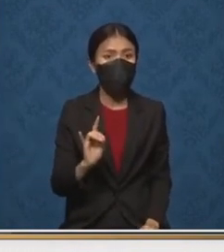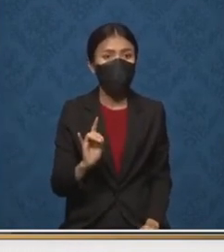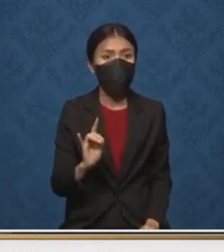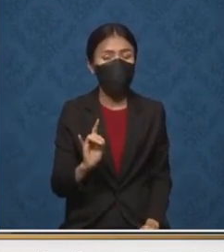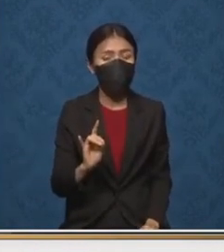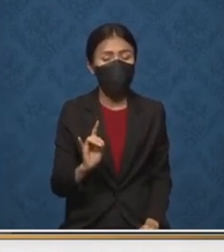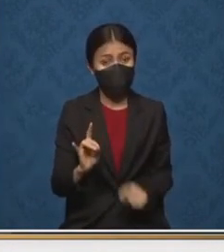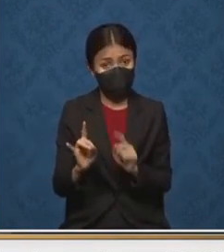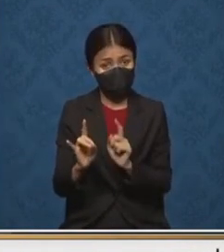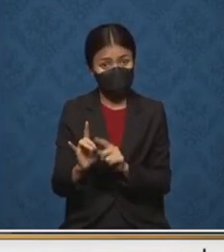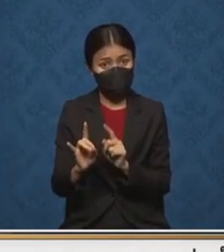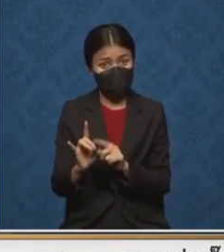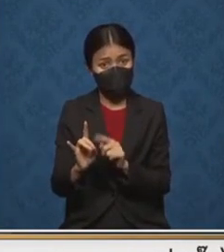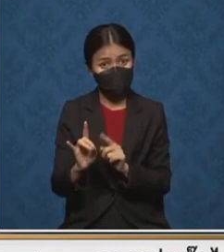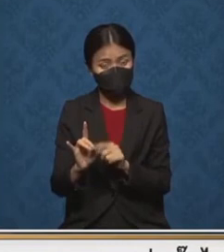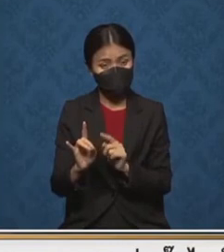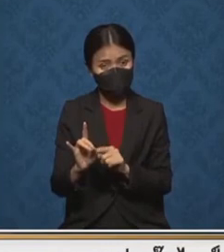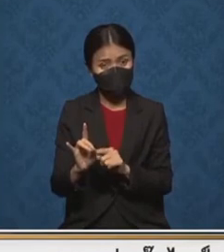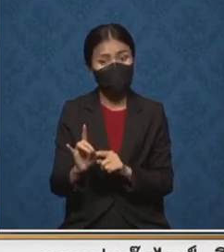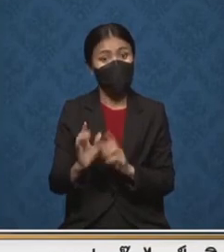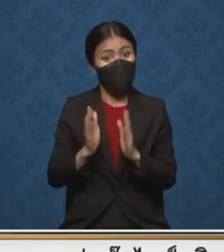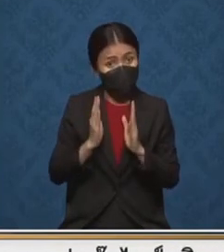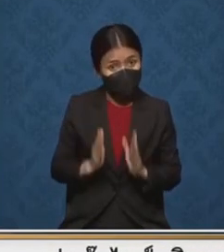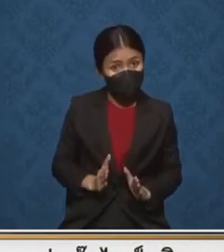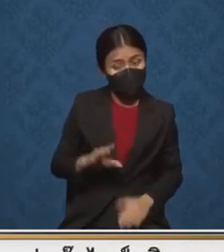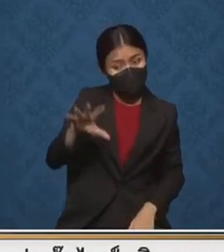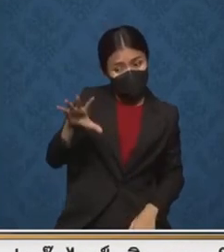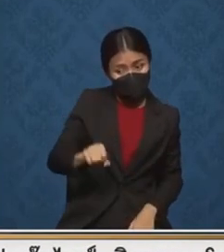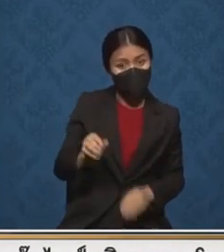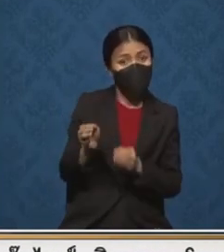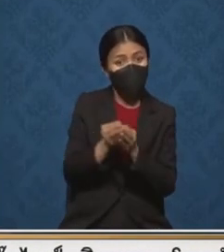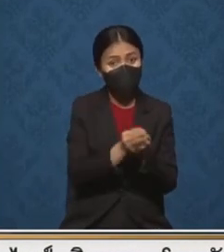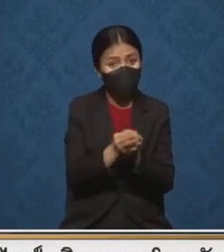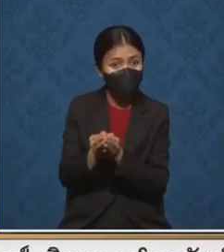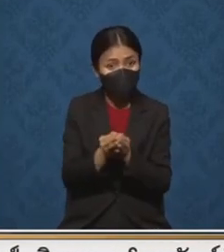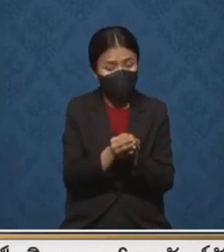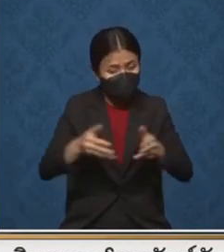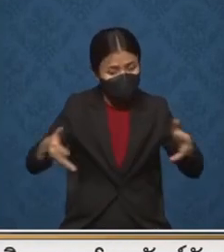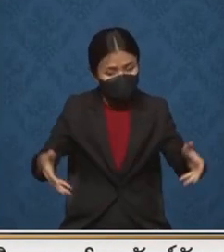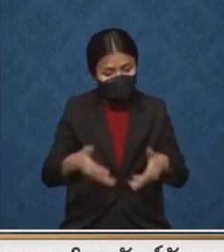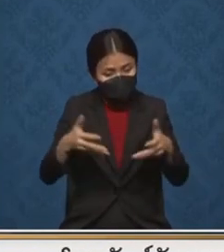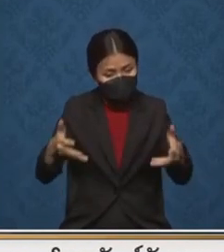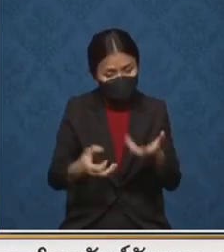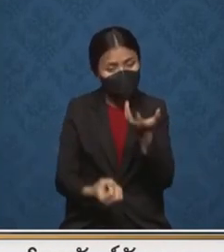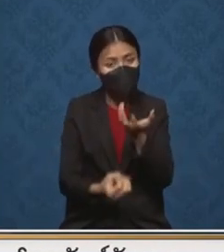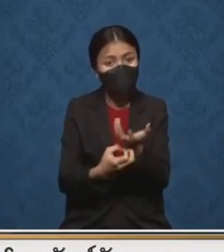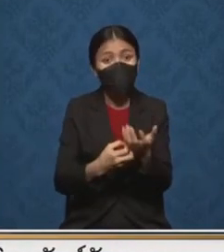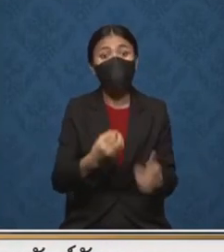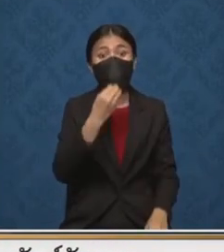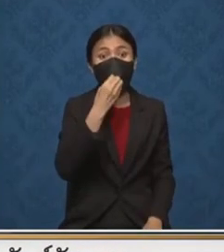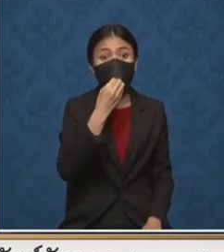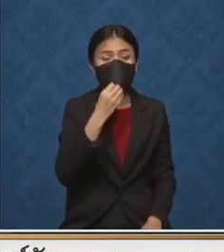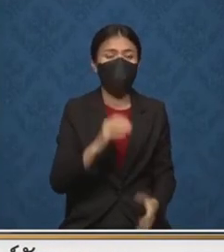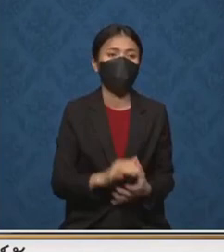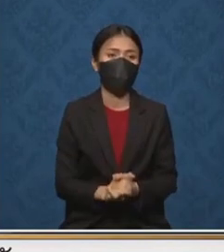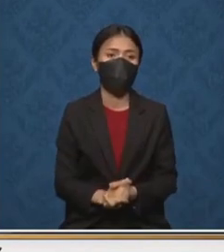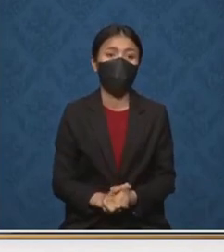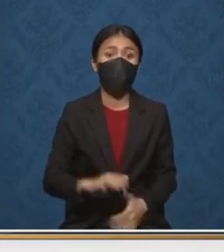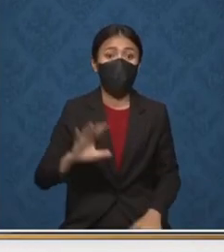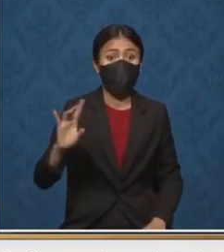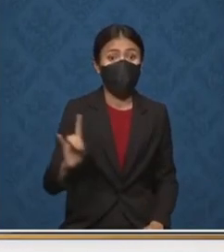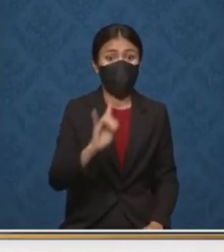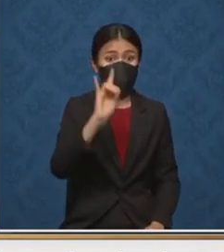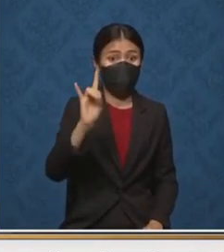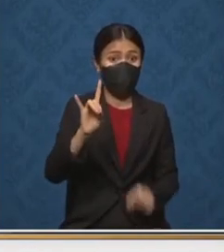อาหารของมนุษย์โดยเฉพาะยิ่งตามไปนานครับสัตว์ที่มาจากเพื่อน